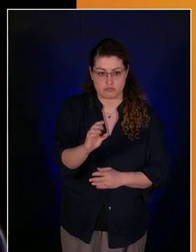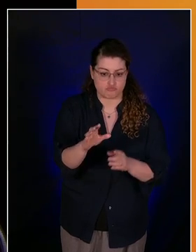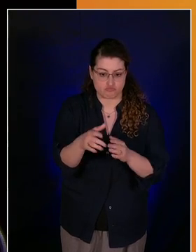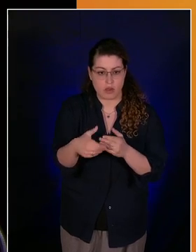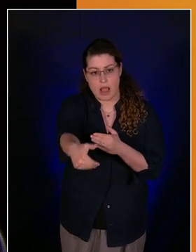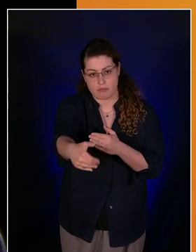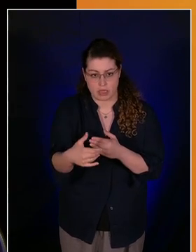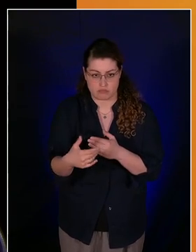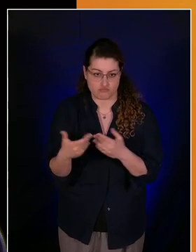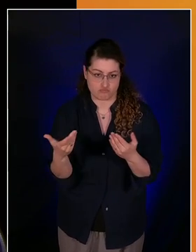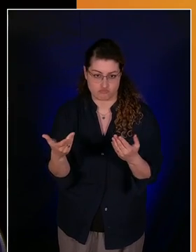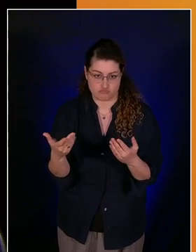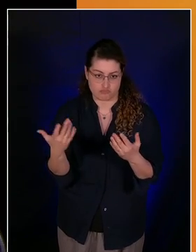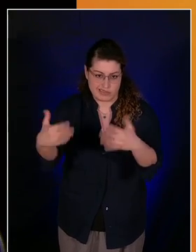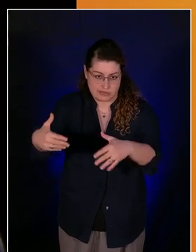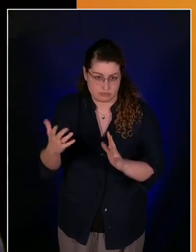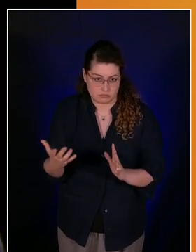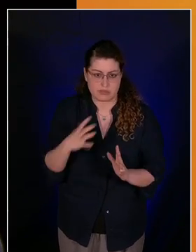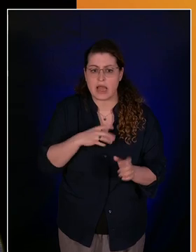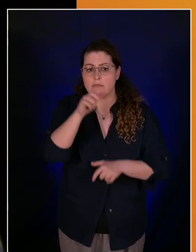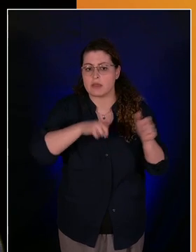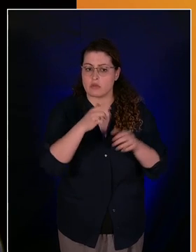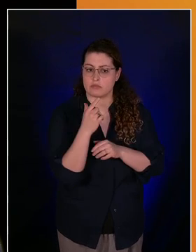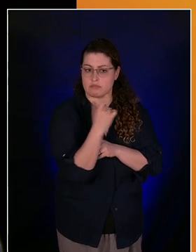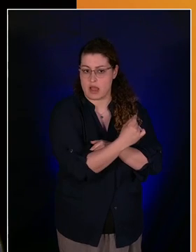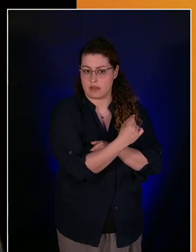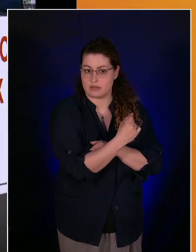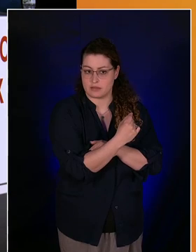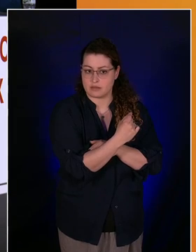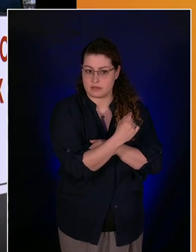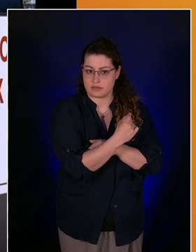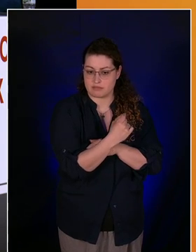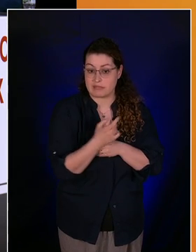tard parce que visiblement il y en a qui était parti en pause avant de l'avoir